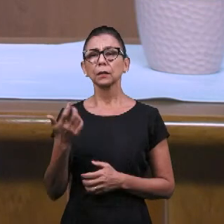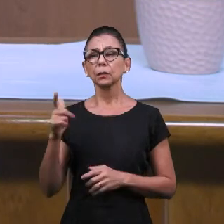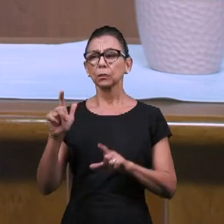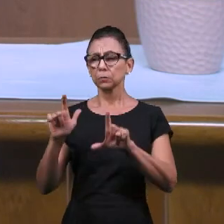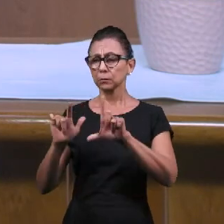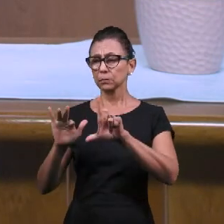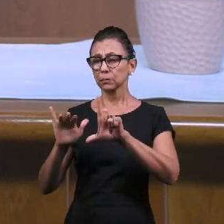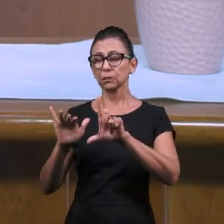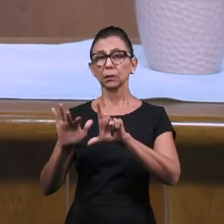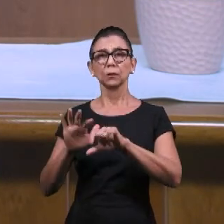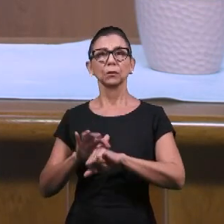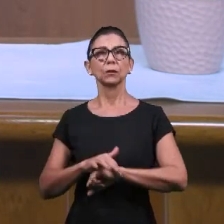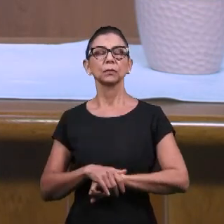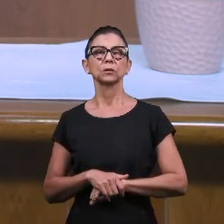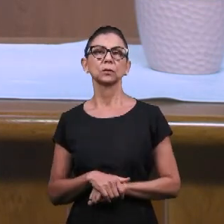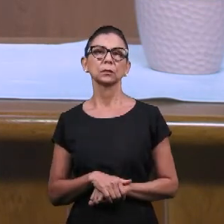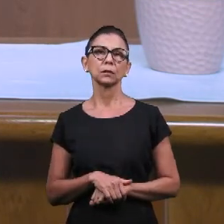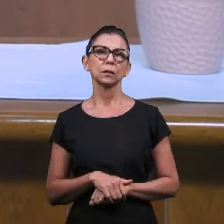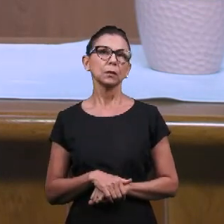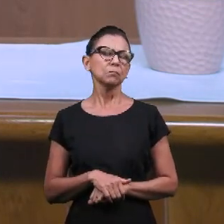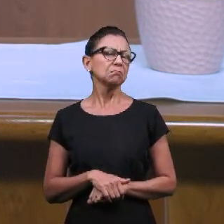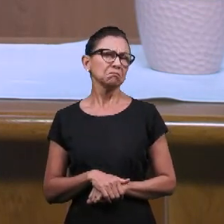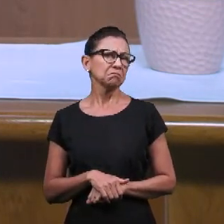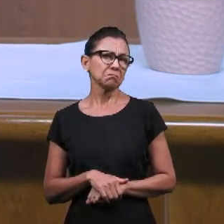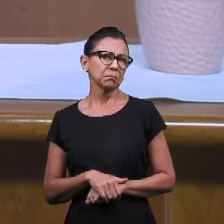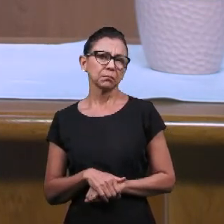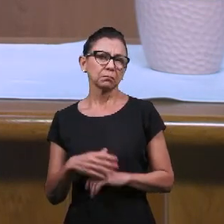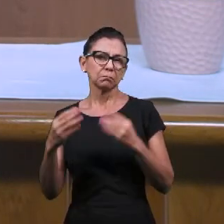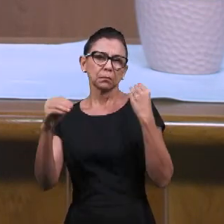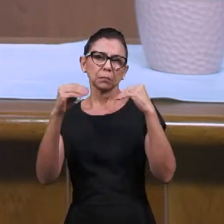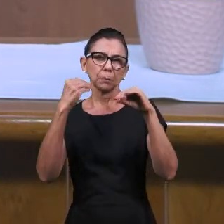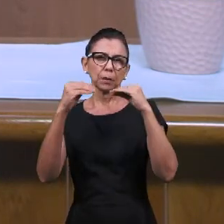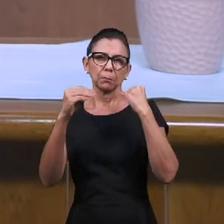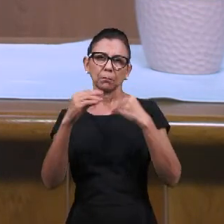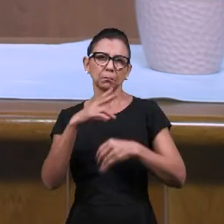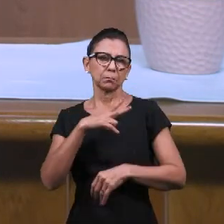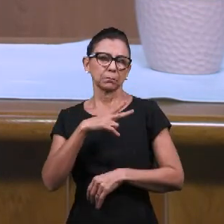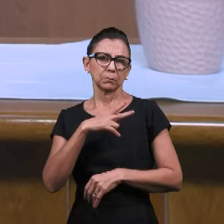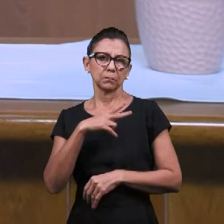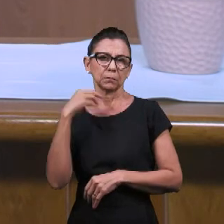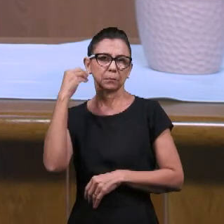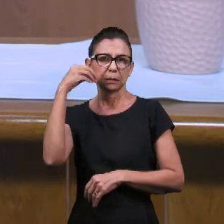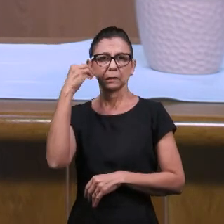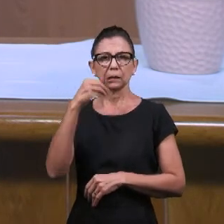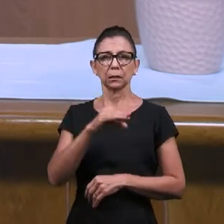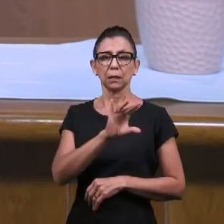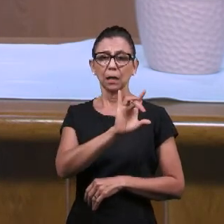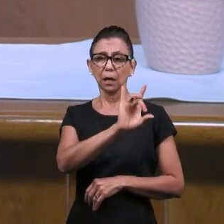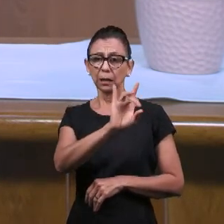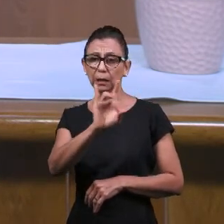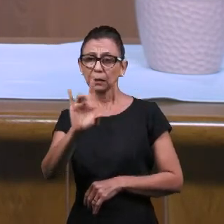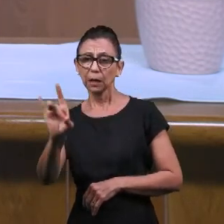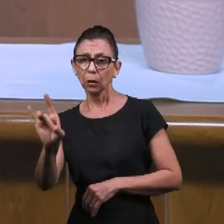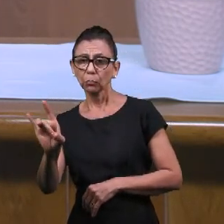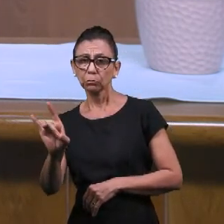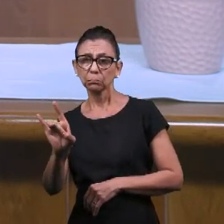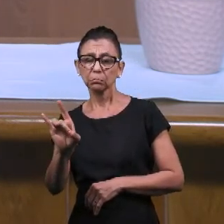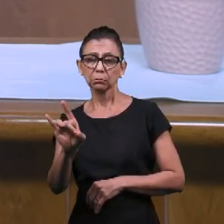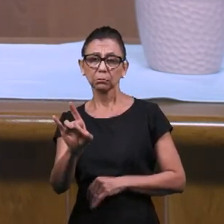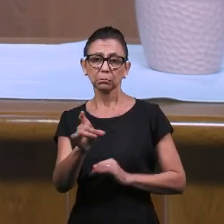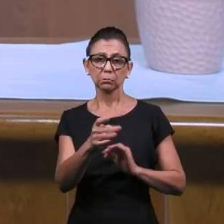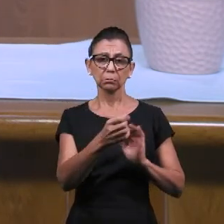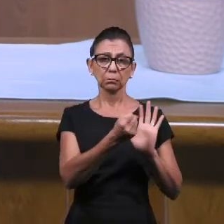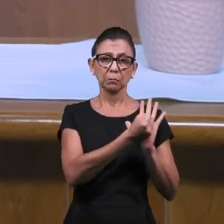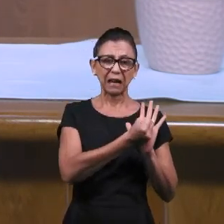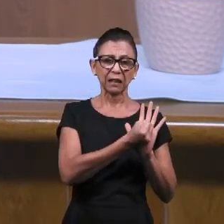и получить необходимую вам информацию. Также есть QR-код, которым вы можете воспользоваться и поделиться